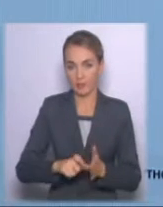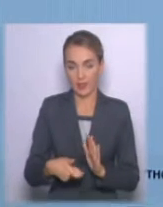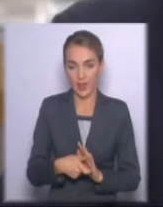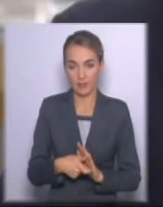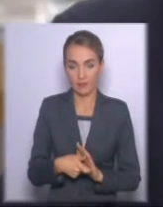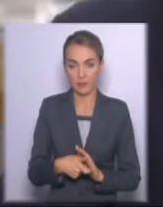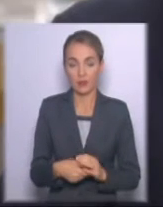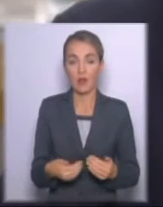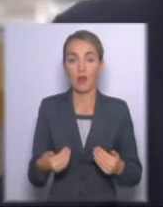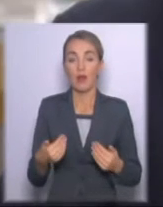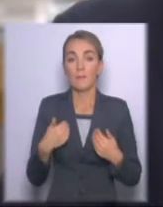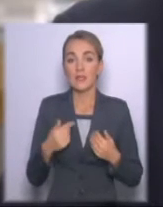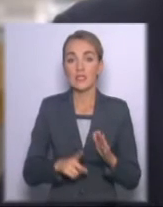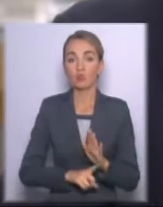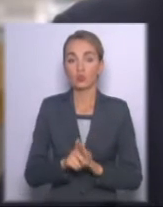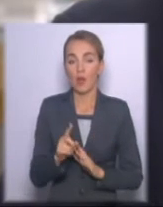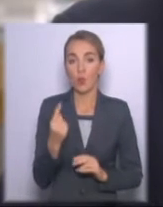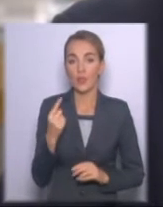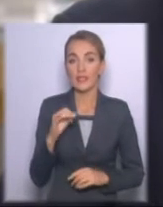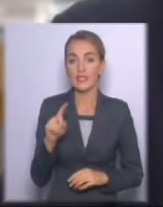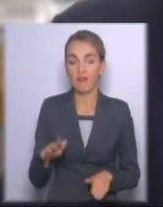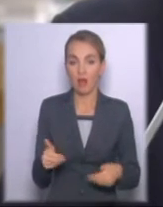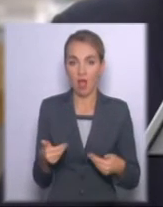Ми запускаємо один із варіантів